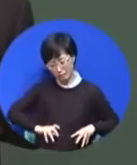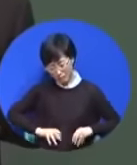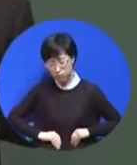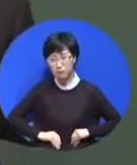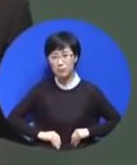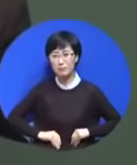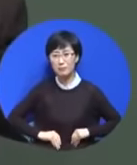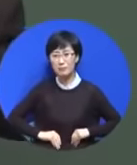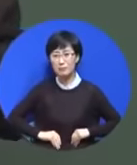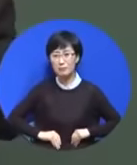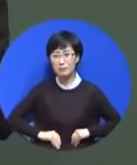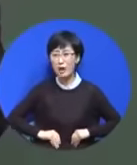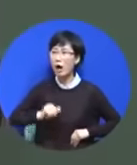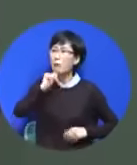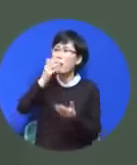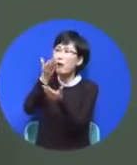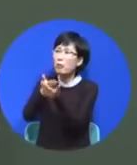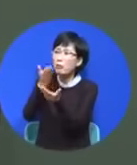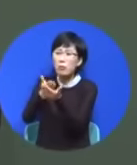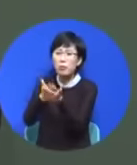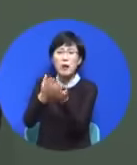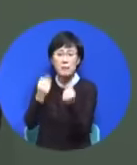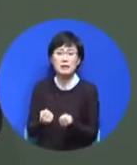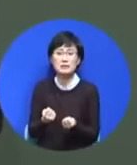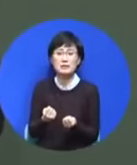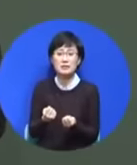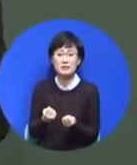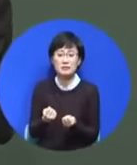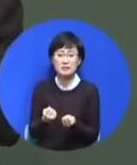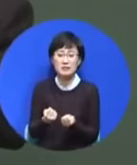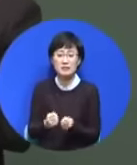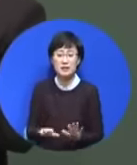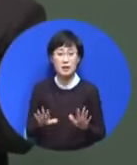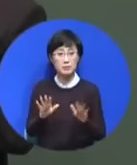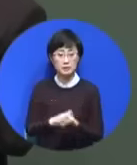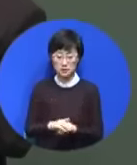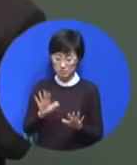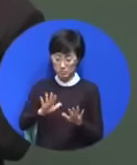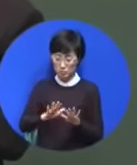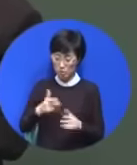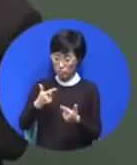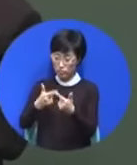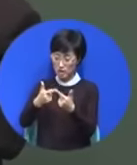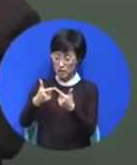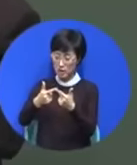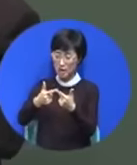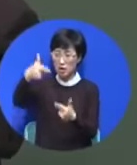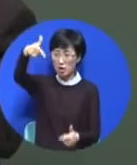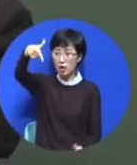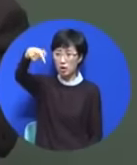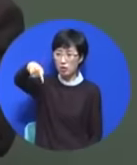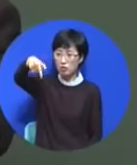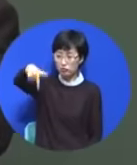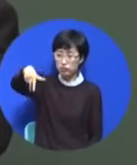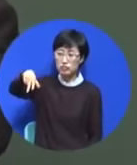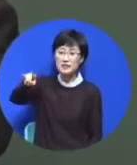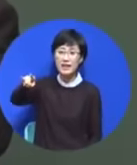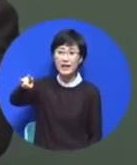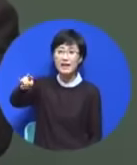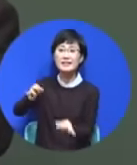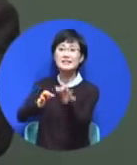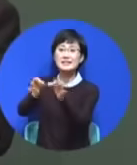많았어요 지금도 이름이 있습니다 저 국제시장 부산요 깡통 시장이라고